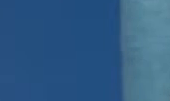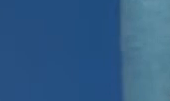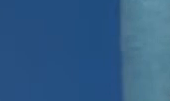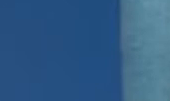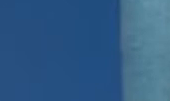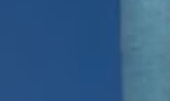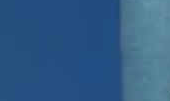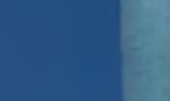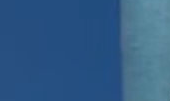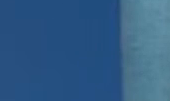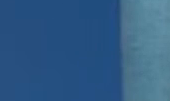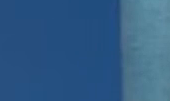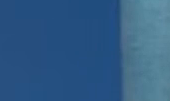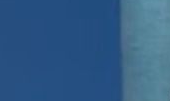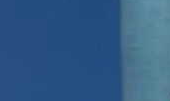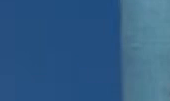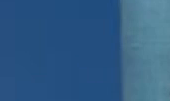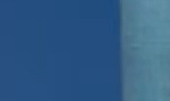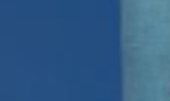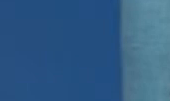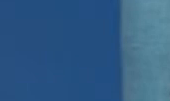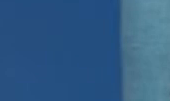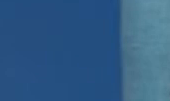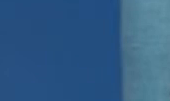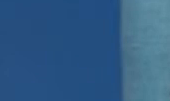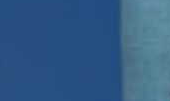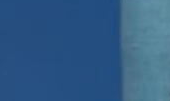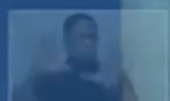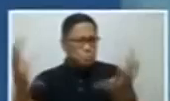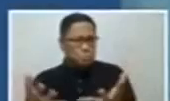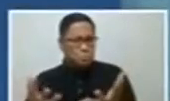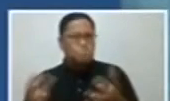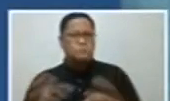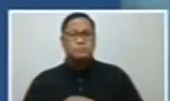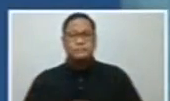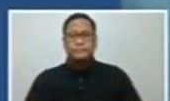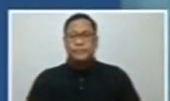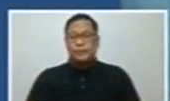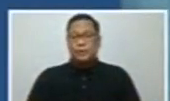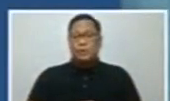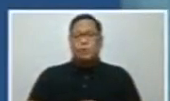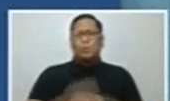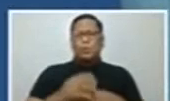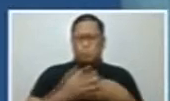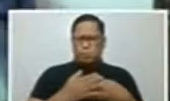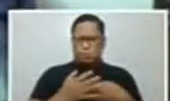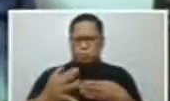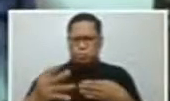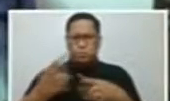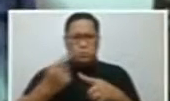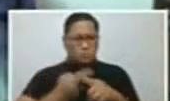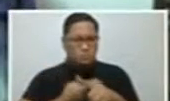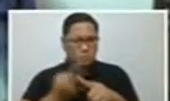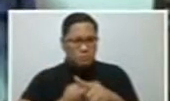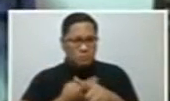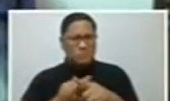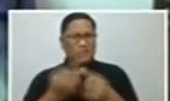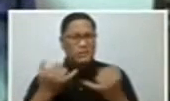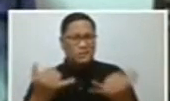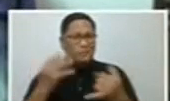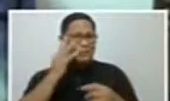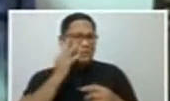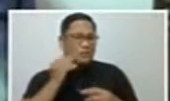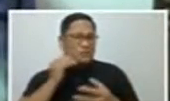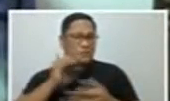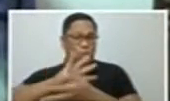hamon dulot ng pandemya. Mula po sa PCOO, ako po si Undersecretary Rocky Ignacio. Ako naman po si Secretary Martin